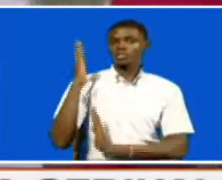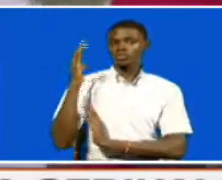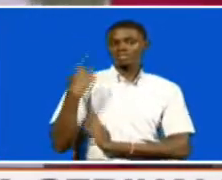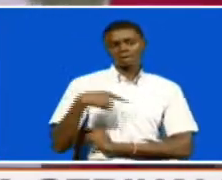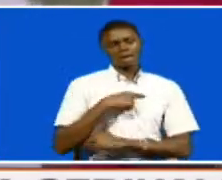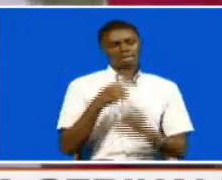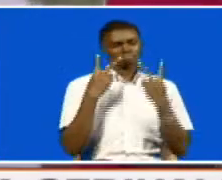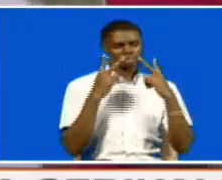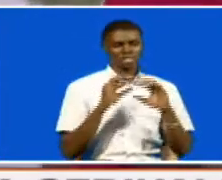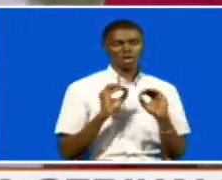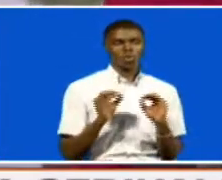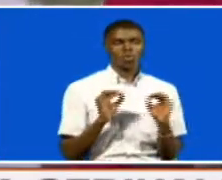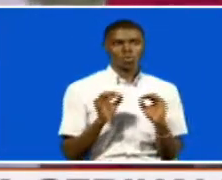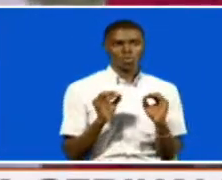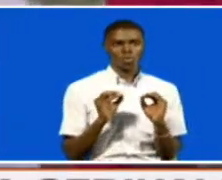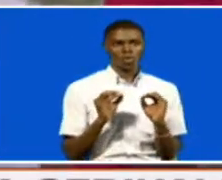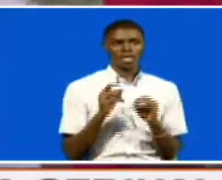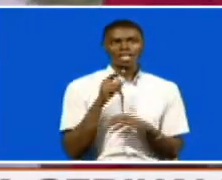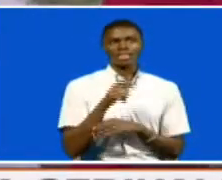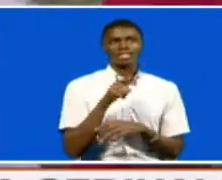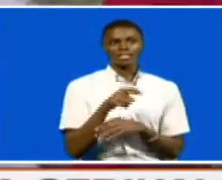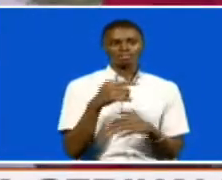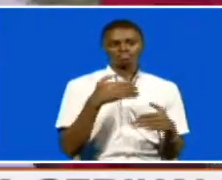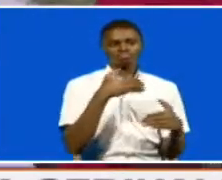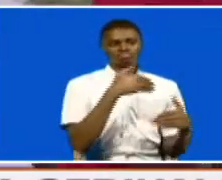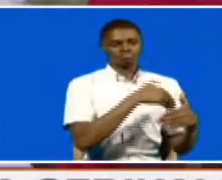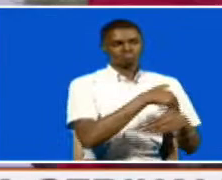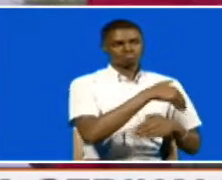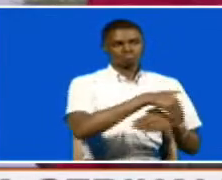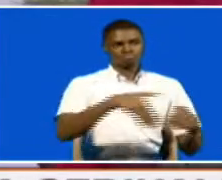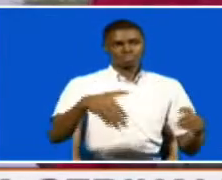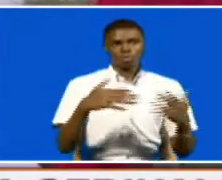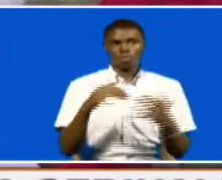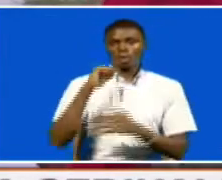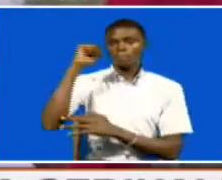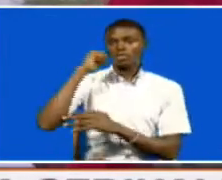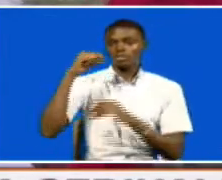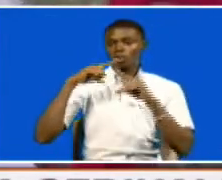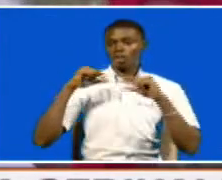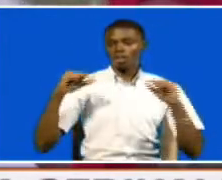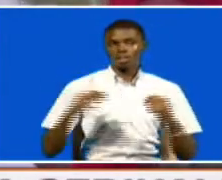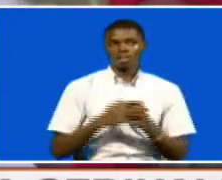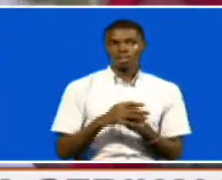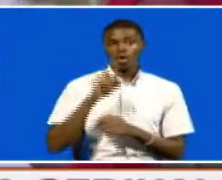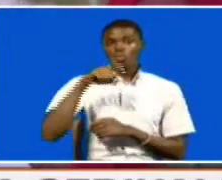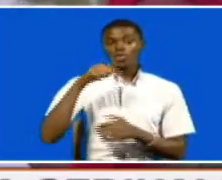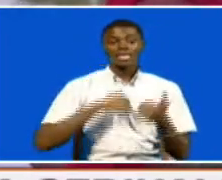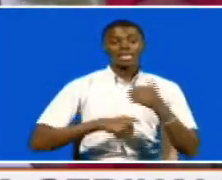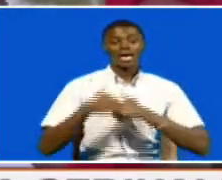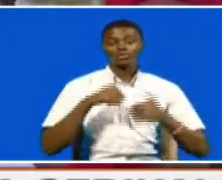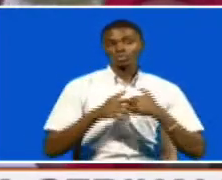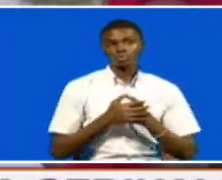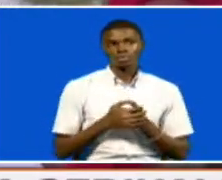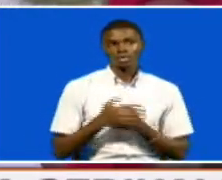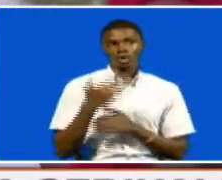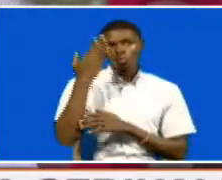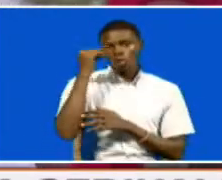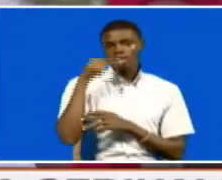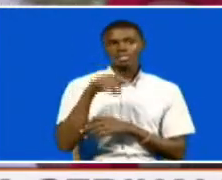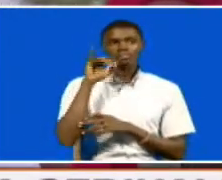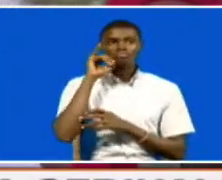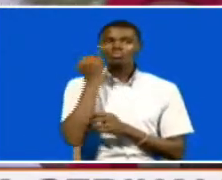sisi hatuoni. So isikuwe ni empty rhetoric ama ikuwe political statement, we need action because hii Isiolo